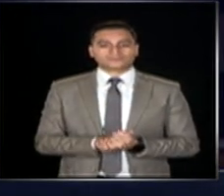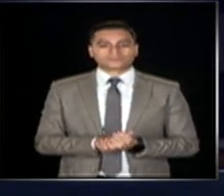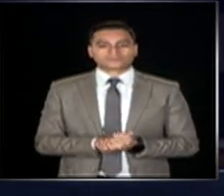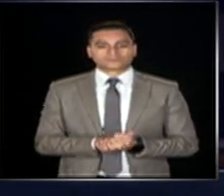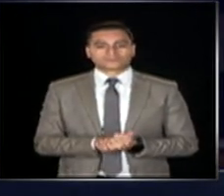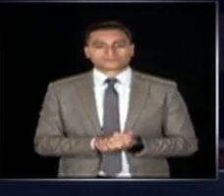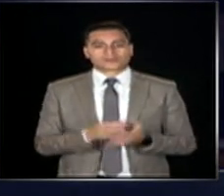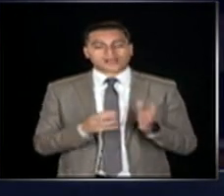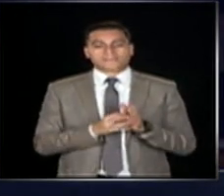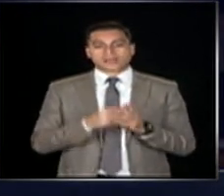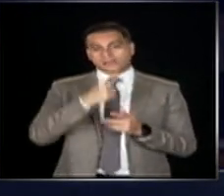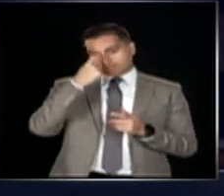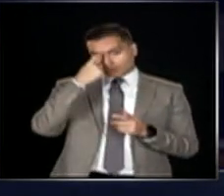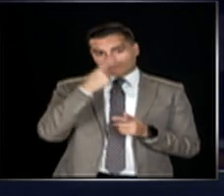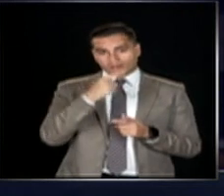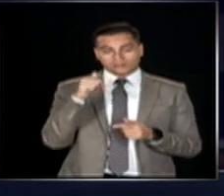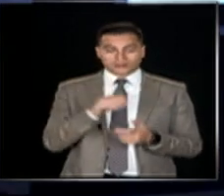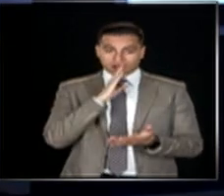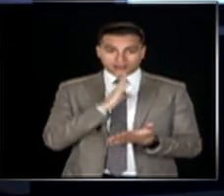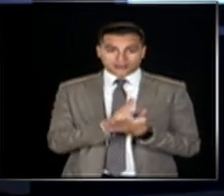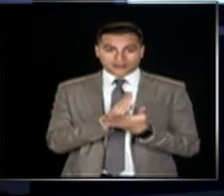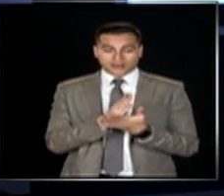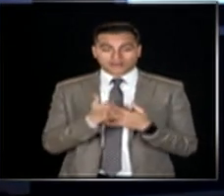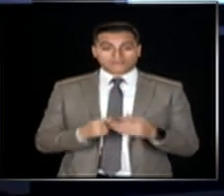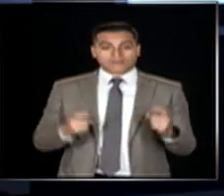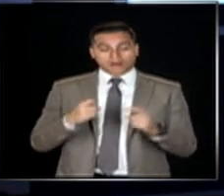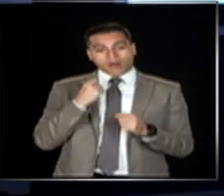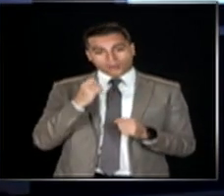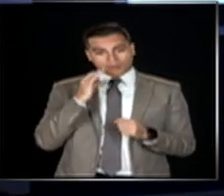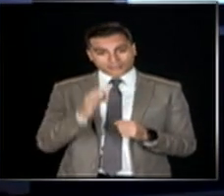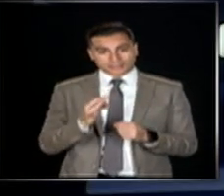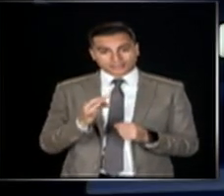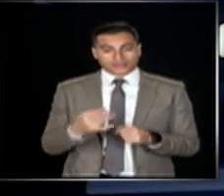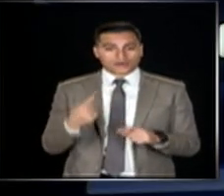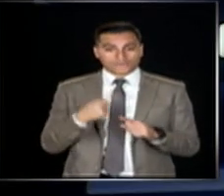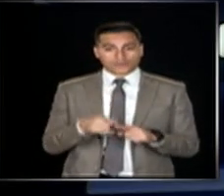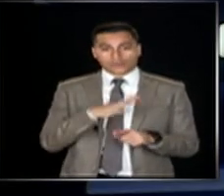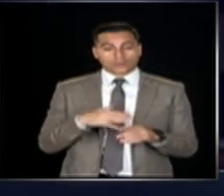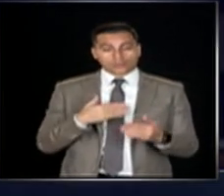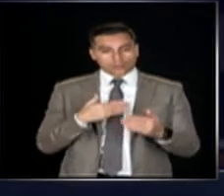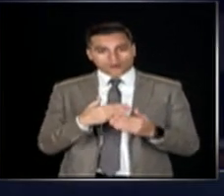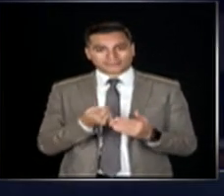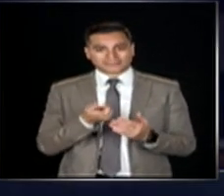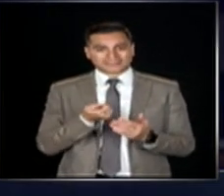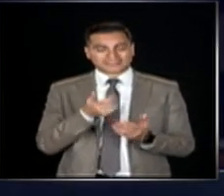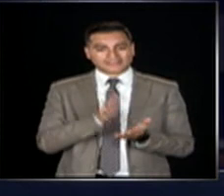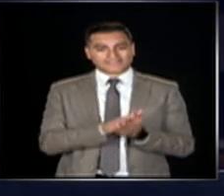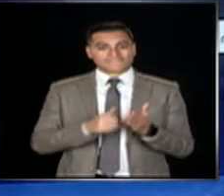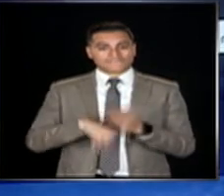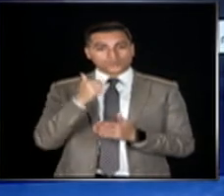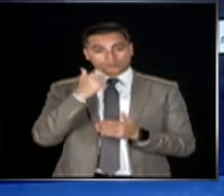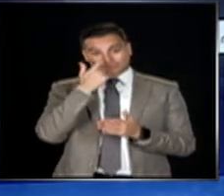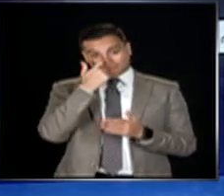جامعه المنوفيه النهارده الحقيقه لعبت مباراه قويه جدا وكنتوا قريبين من الفوز